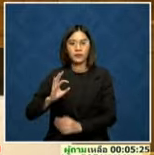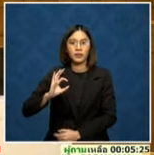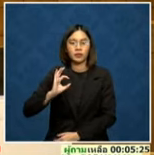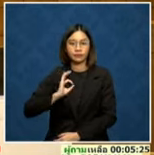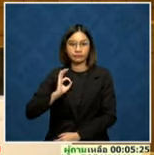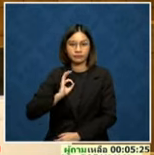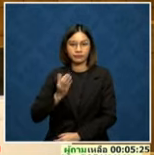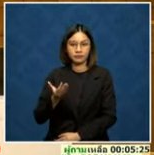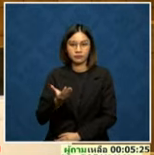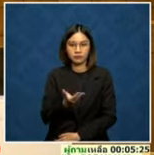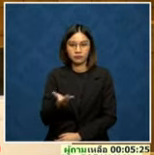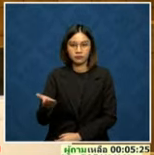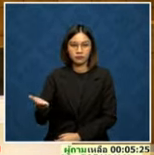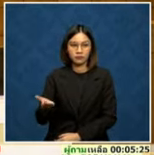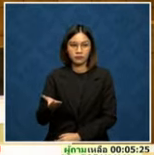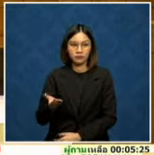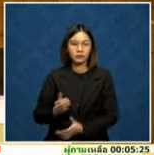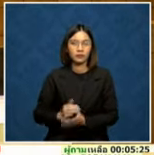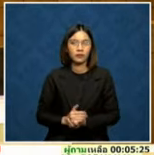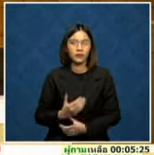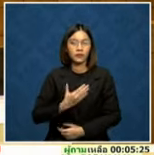ิคปุ้เกplate นะครับ